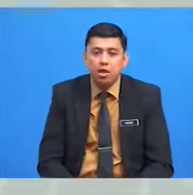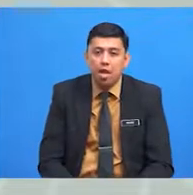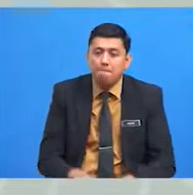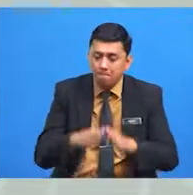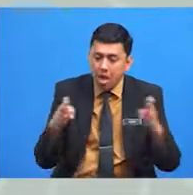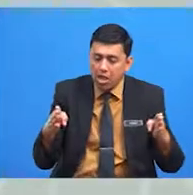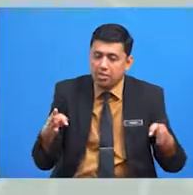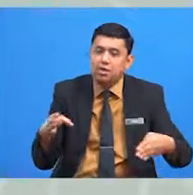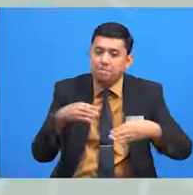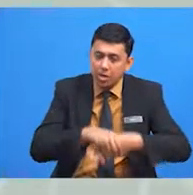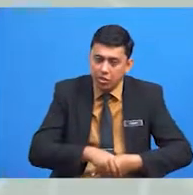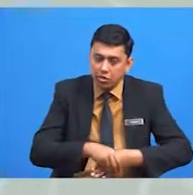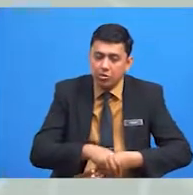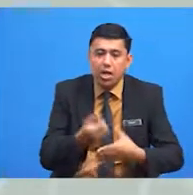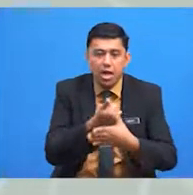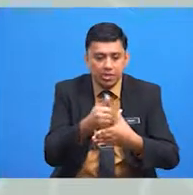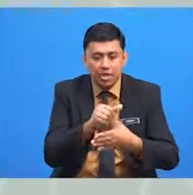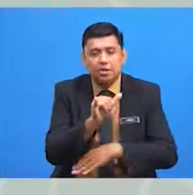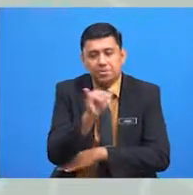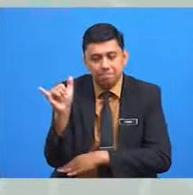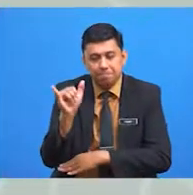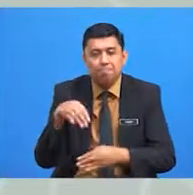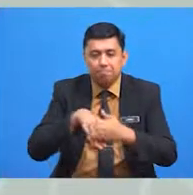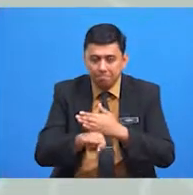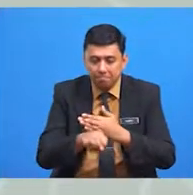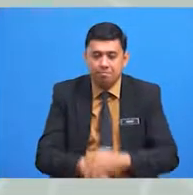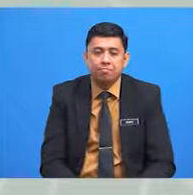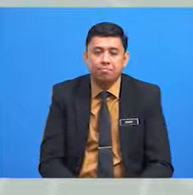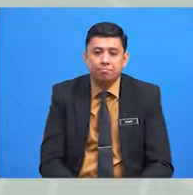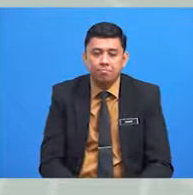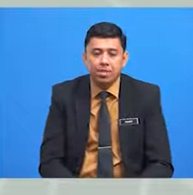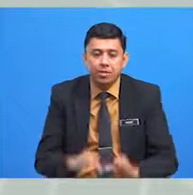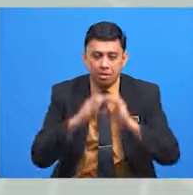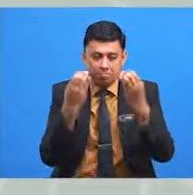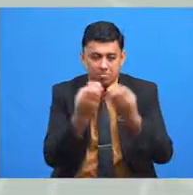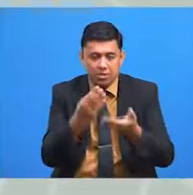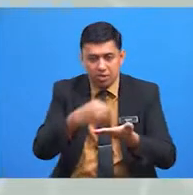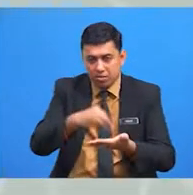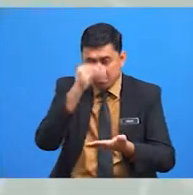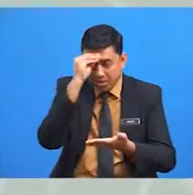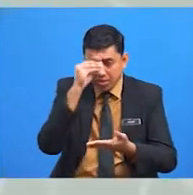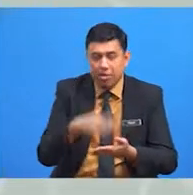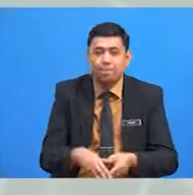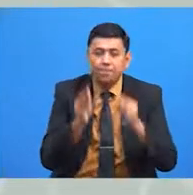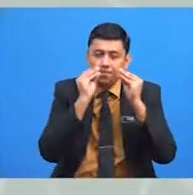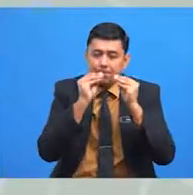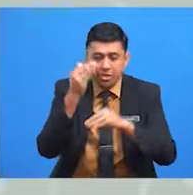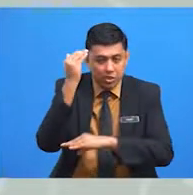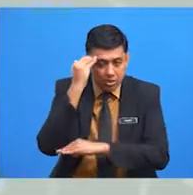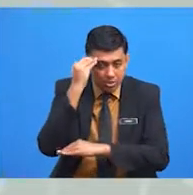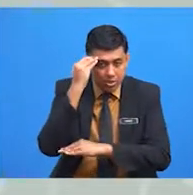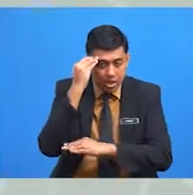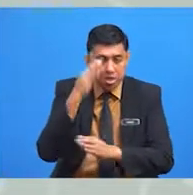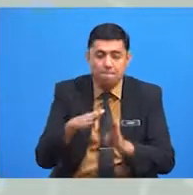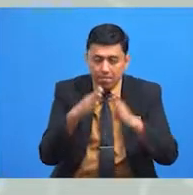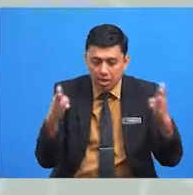Melayu. Antaranya termasuklah Pakatan Belajar Mengajar Pengetahuan